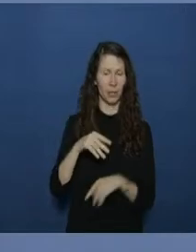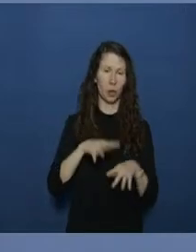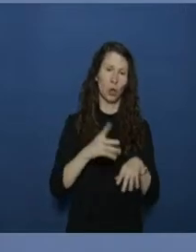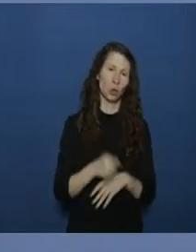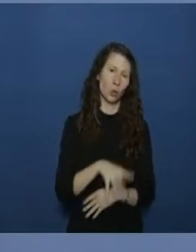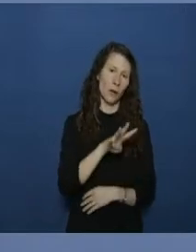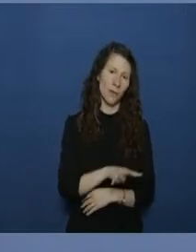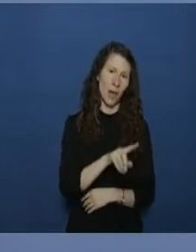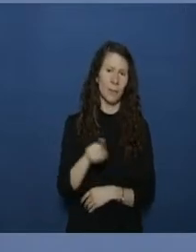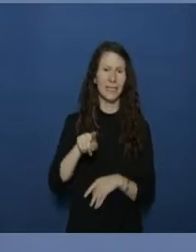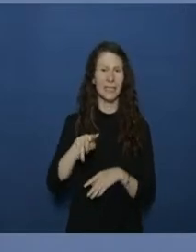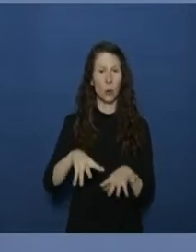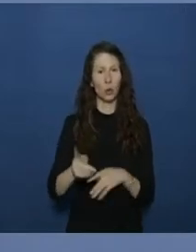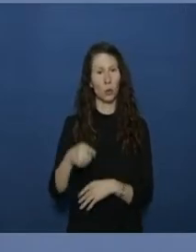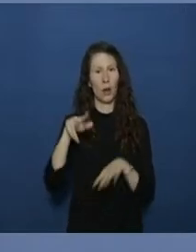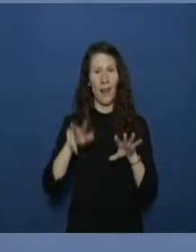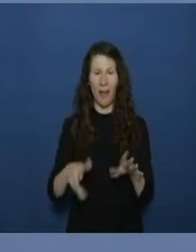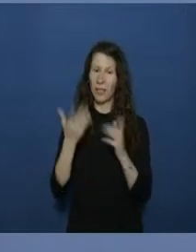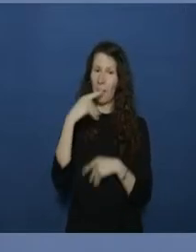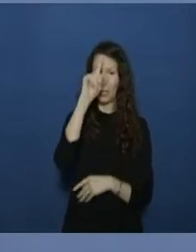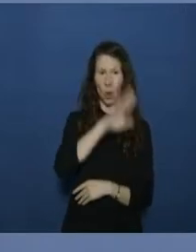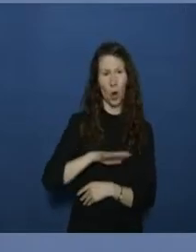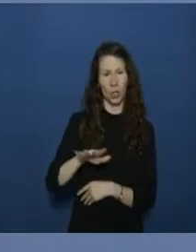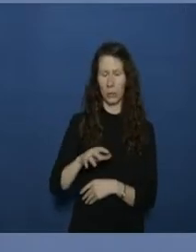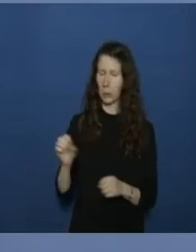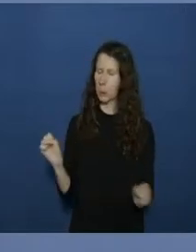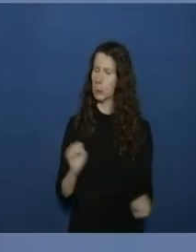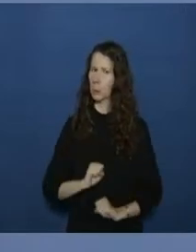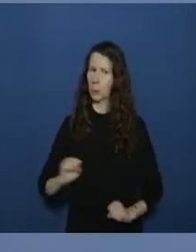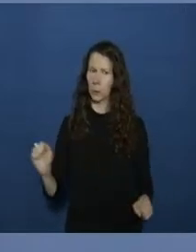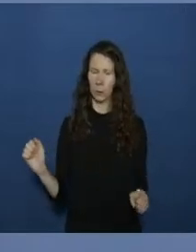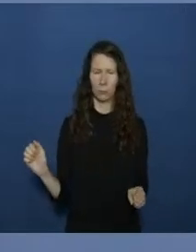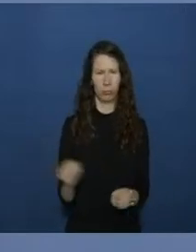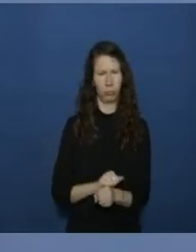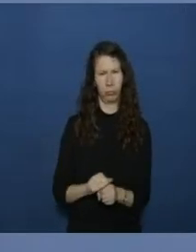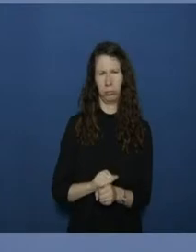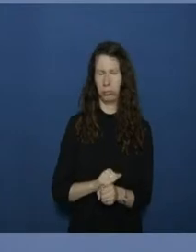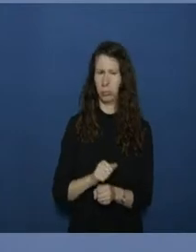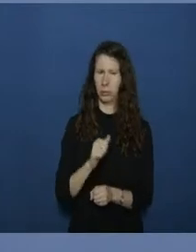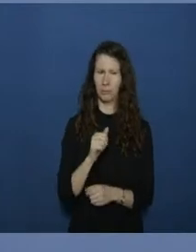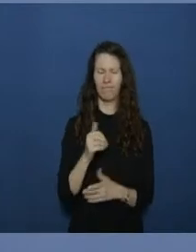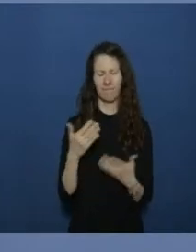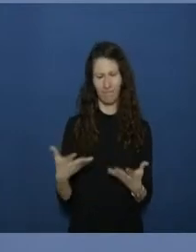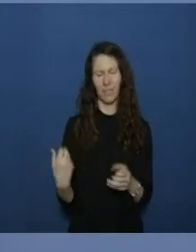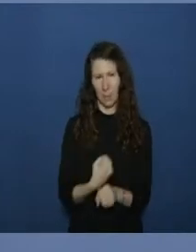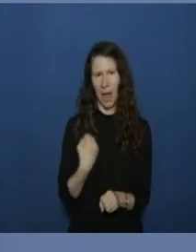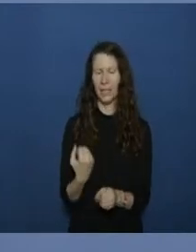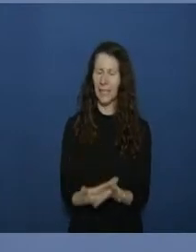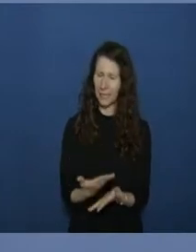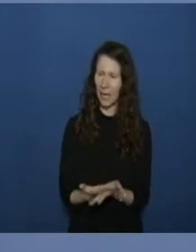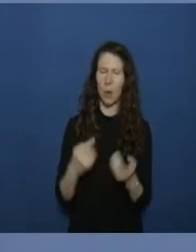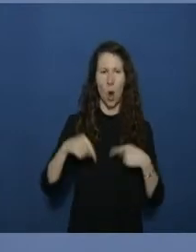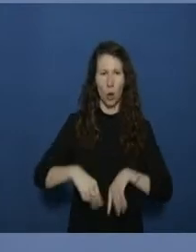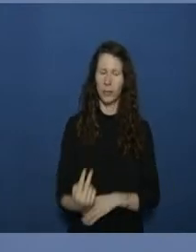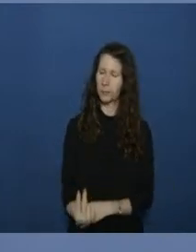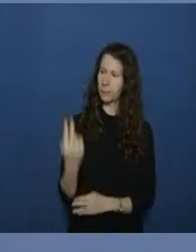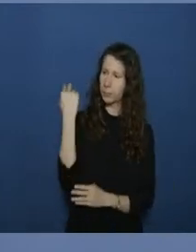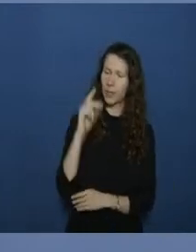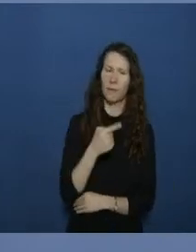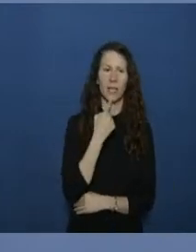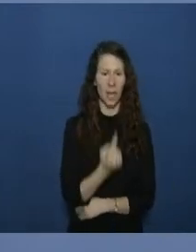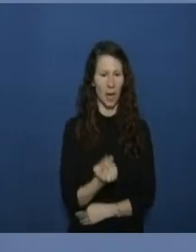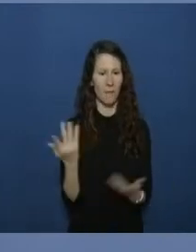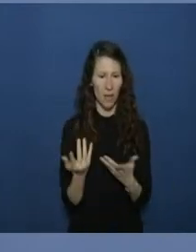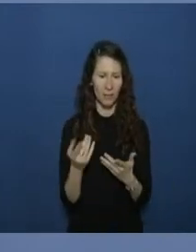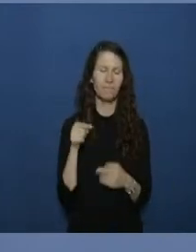ohne Schonung und Beschönigung benennen. Wir werden diese Ereignisse jetzt auch offiziell als das bezeichnen, was sie aus heutiger Perspektive waren, ein